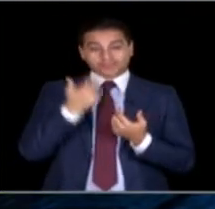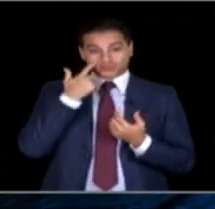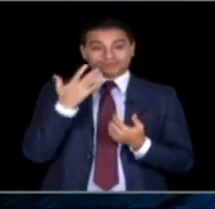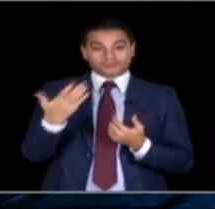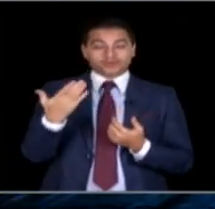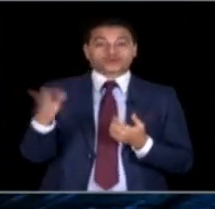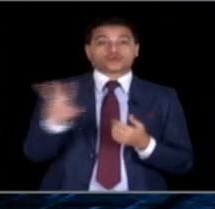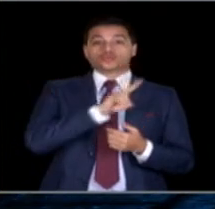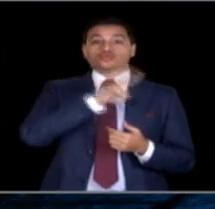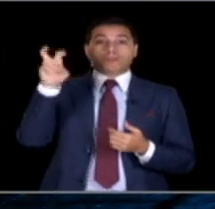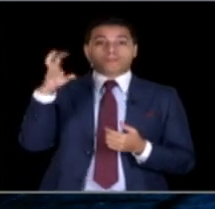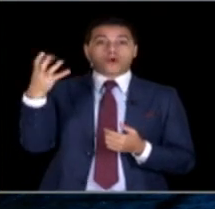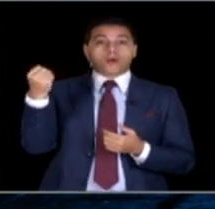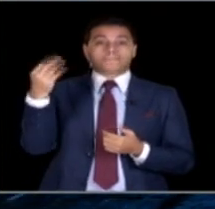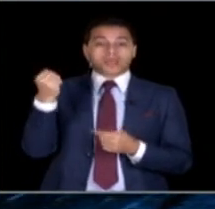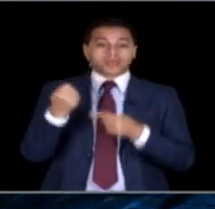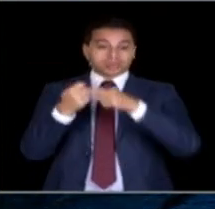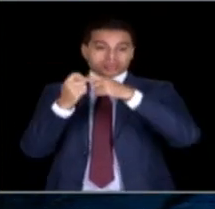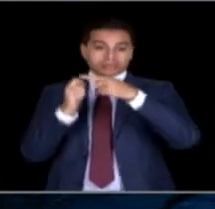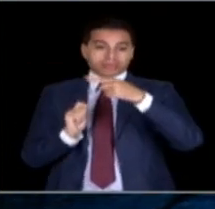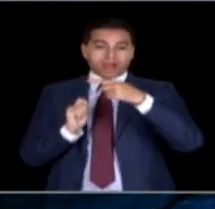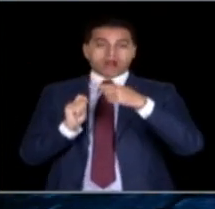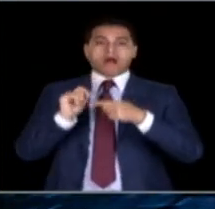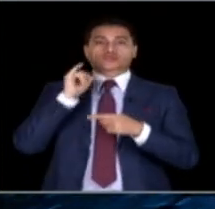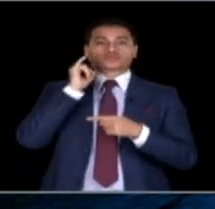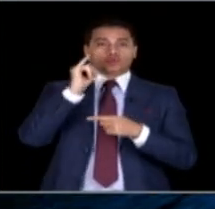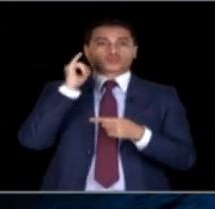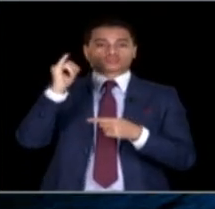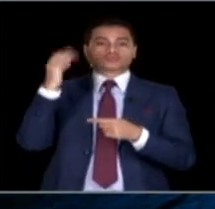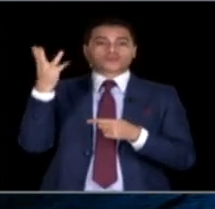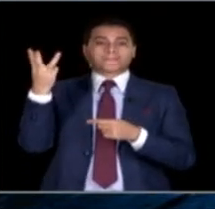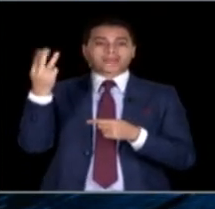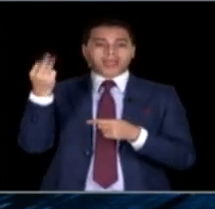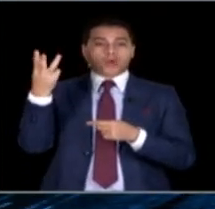حل مسألة الآتية: 740 ناقص